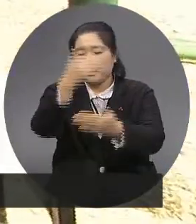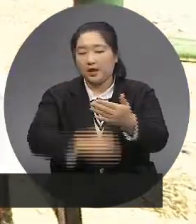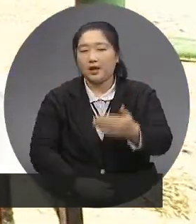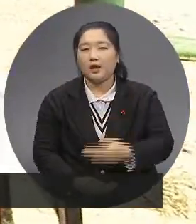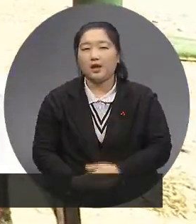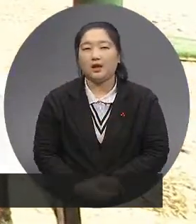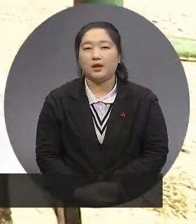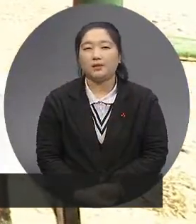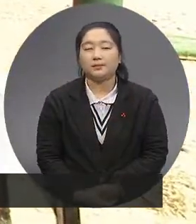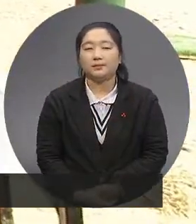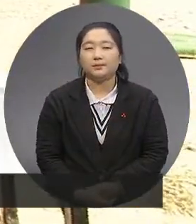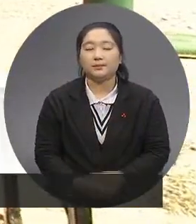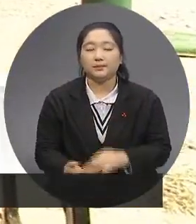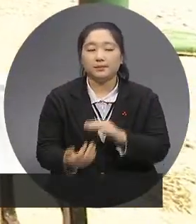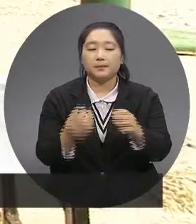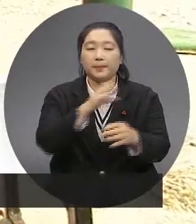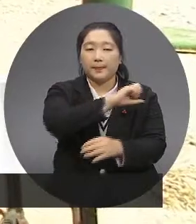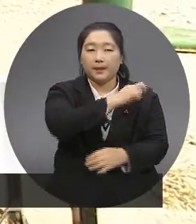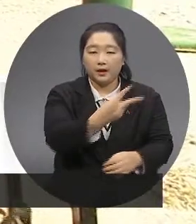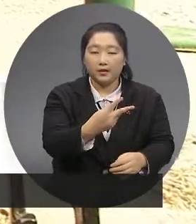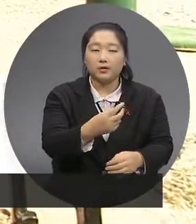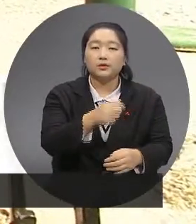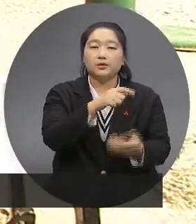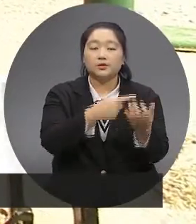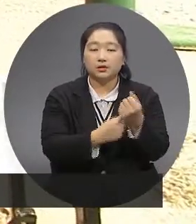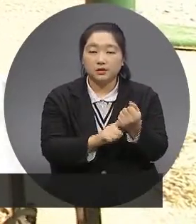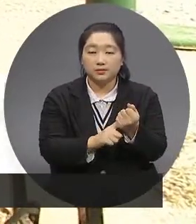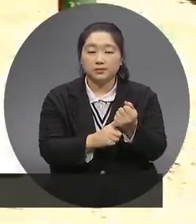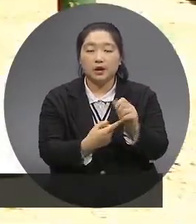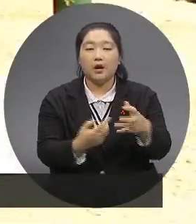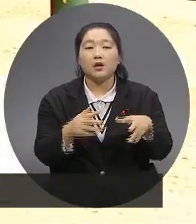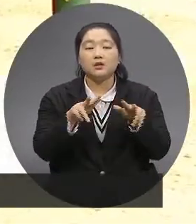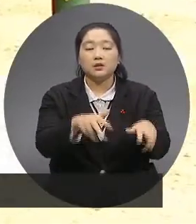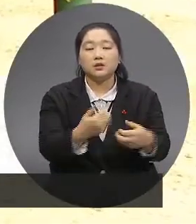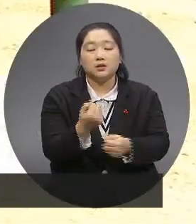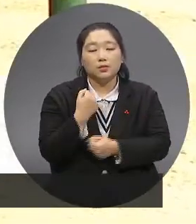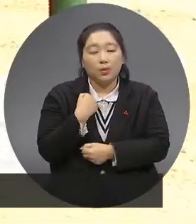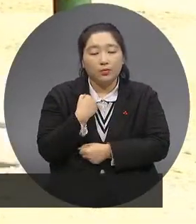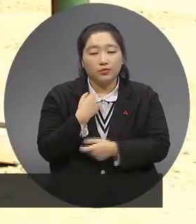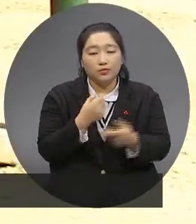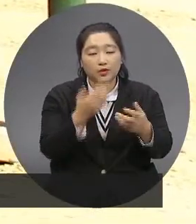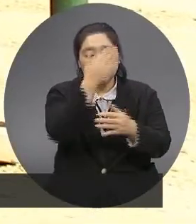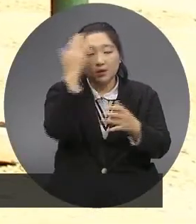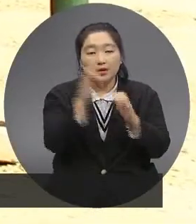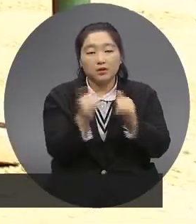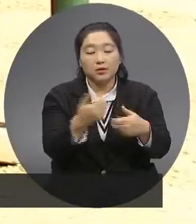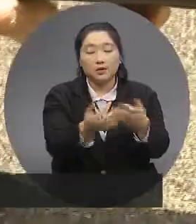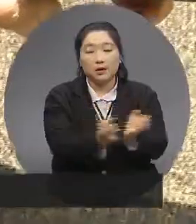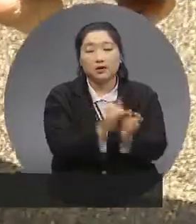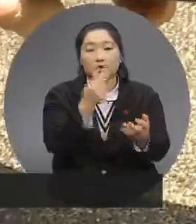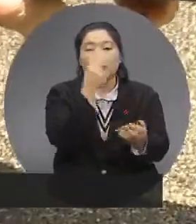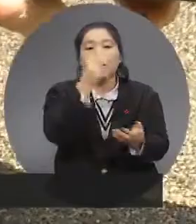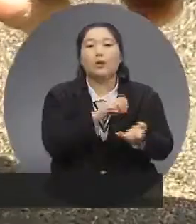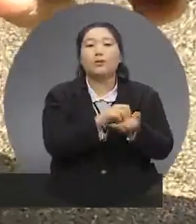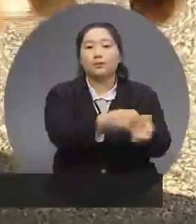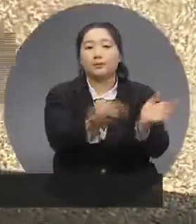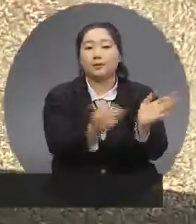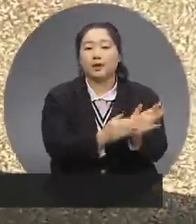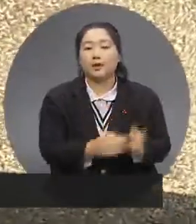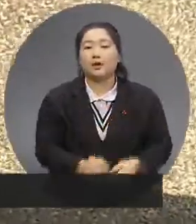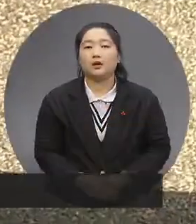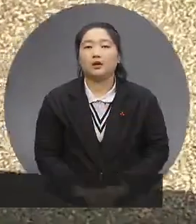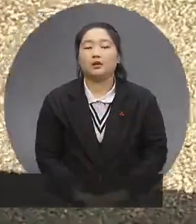제외됩니다. 앞서 영동군과 증평군도 현역 복무 청년을 위한 단체 상해보험에